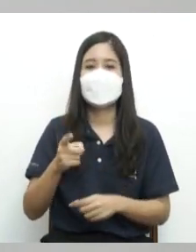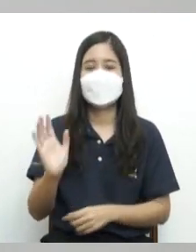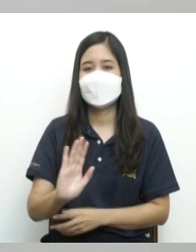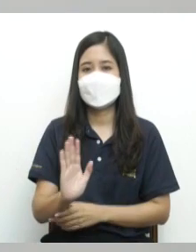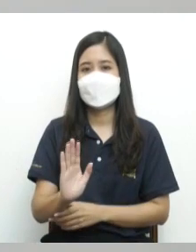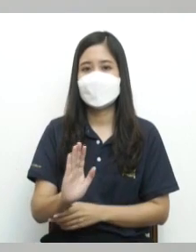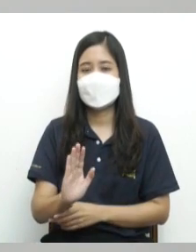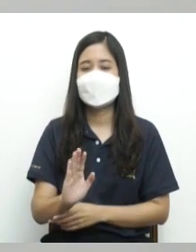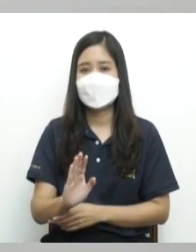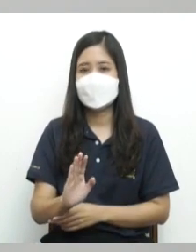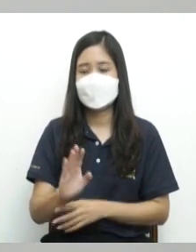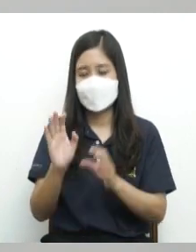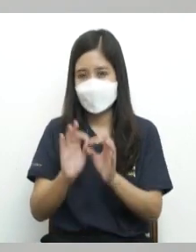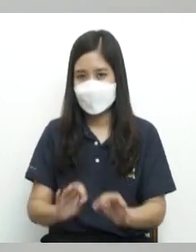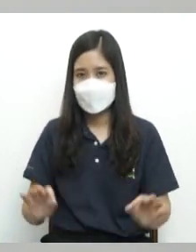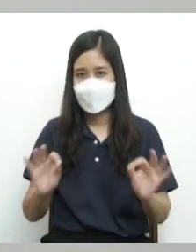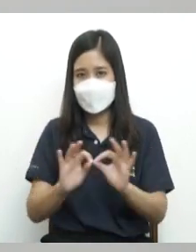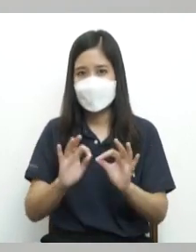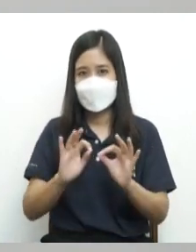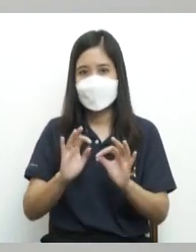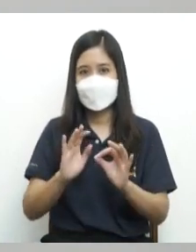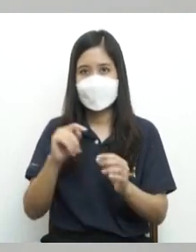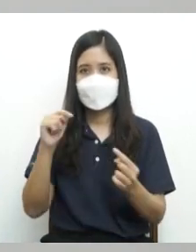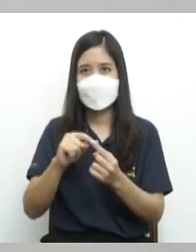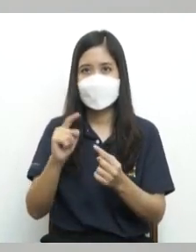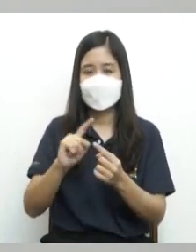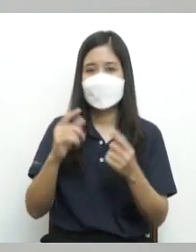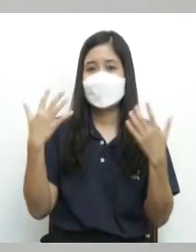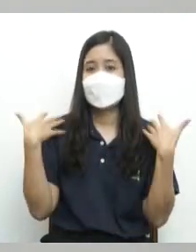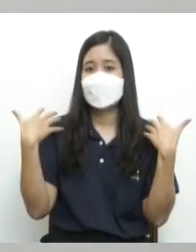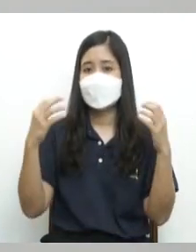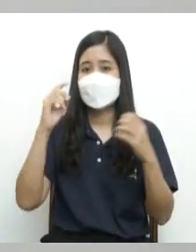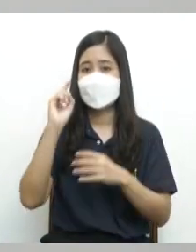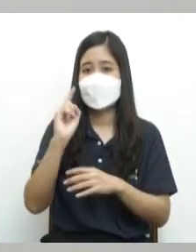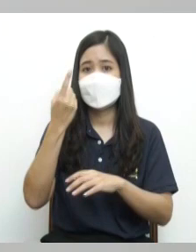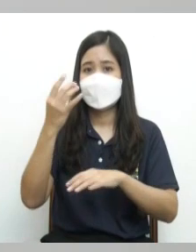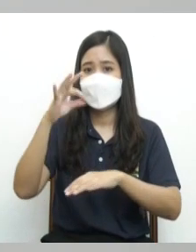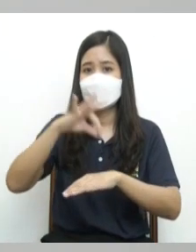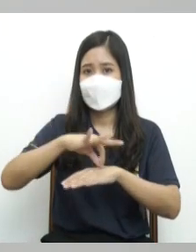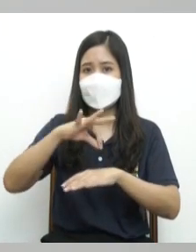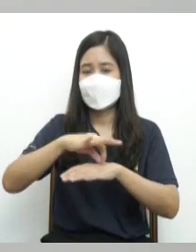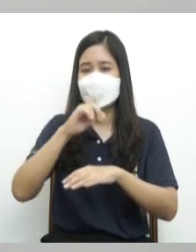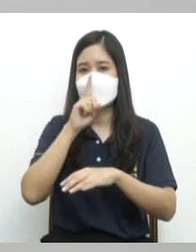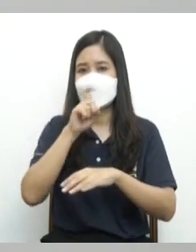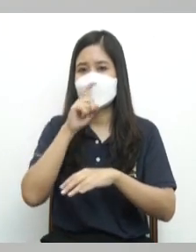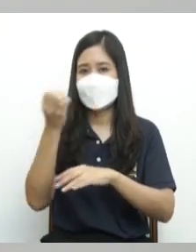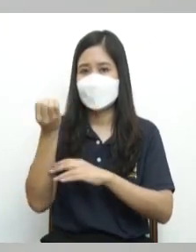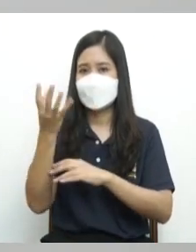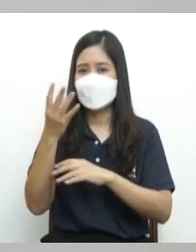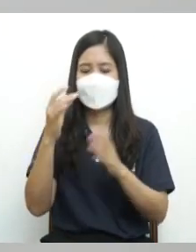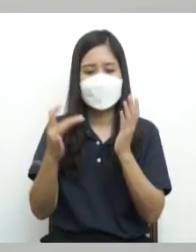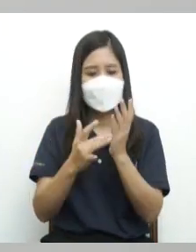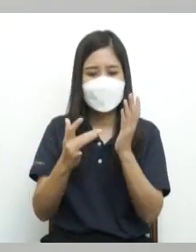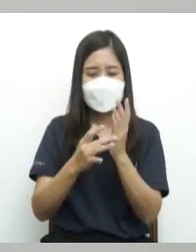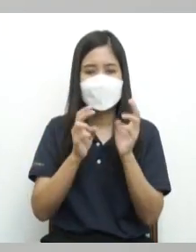องเรียนเลยว่าเป็นเรื่องสำคัญสำหรับโดยเฉพาะคนที่เพิ่งเริ่มรับราชการใหม่ๆนะคะมีเทคนิคสำคัญเนี่ยแค่3เทคนิคง่ายๆเท่านั้นเ